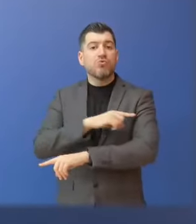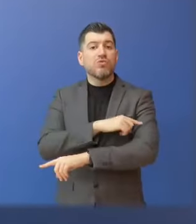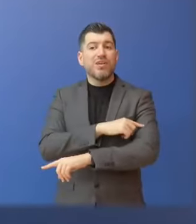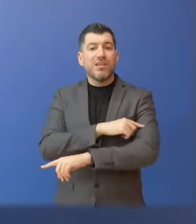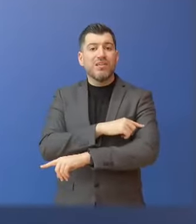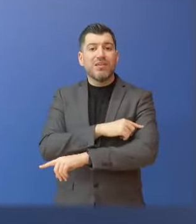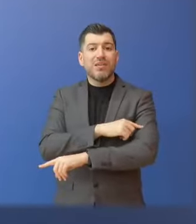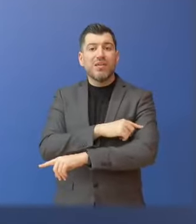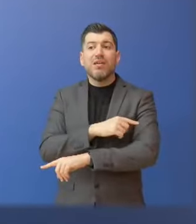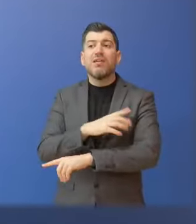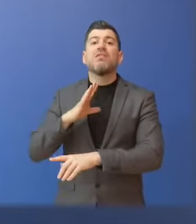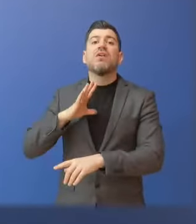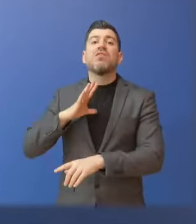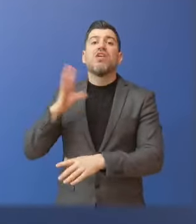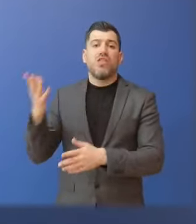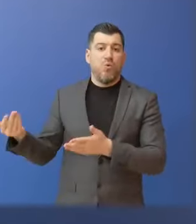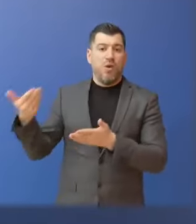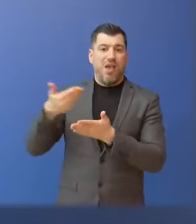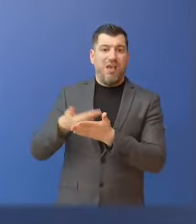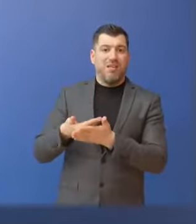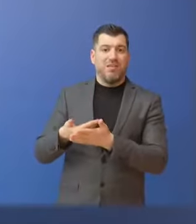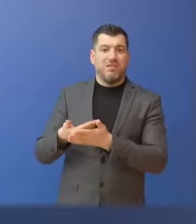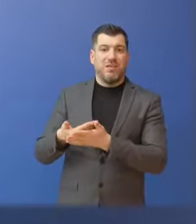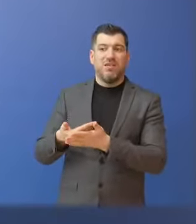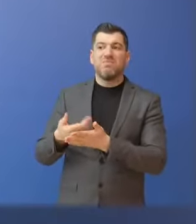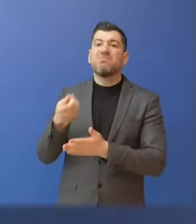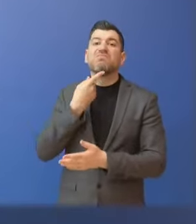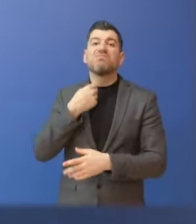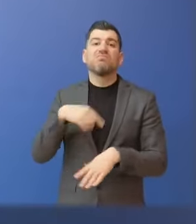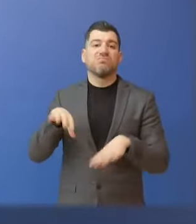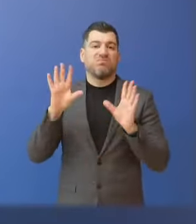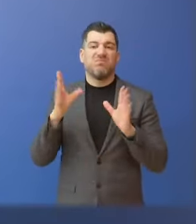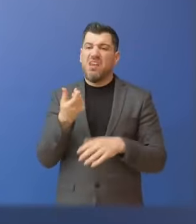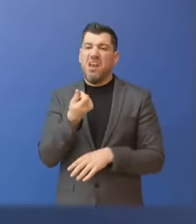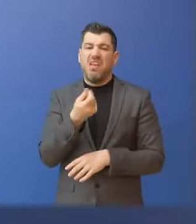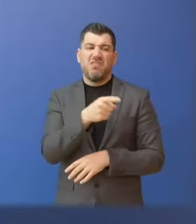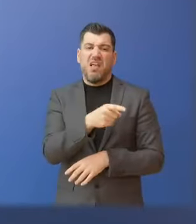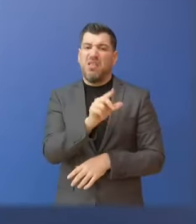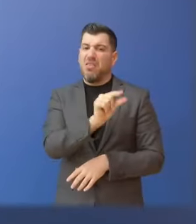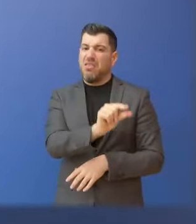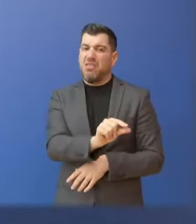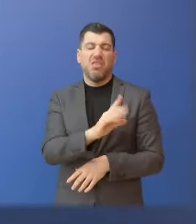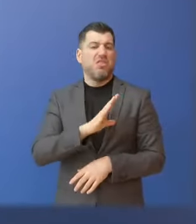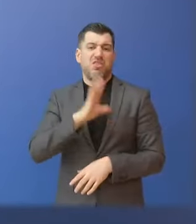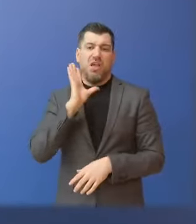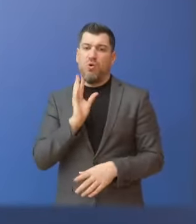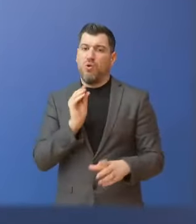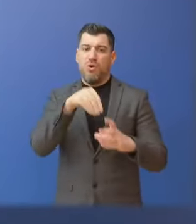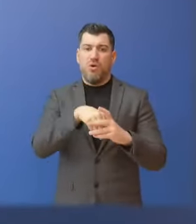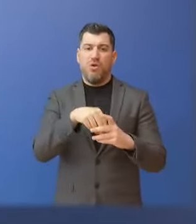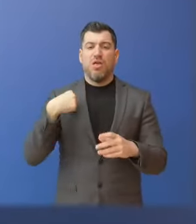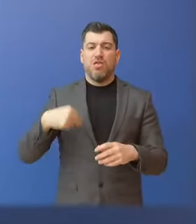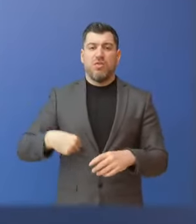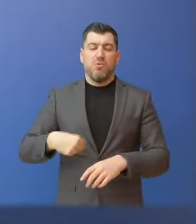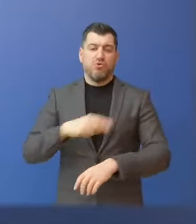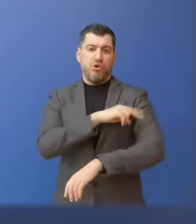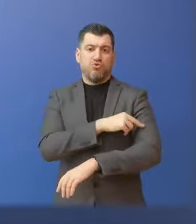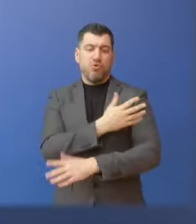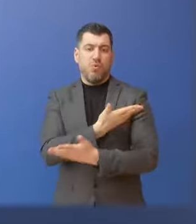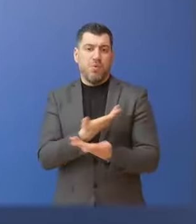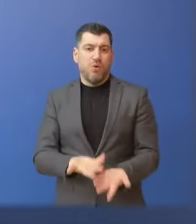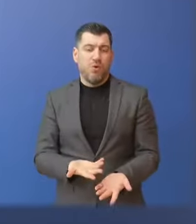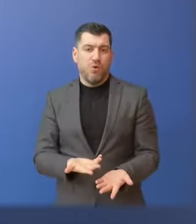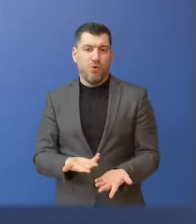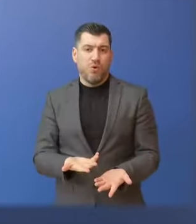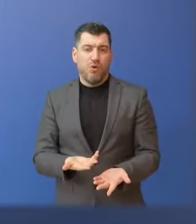θελκτικές κάποιες θέσεις άρα έτσι αυξάνεται και ανταγωνισμός με νόμιμο τρόπο με νόμιμα μέσα των δημόσιων νοσοκομείων έναντι